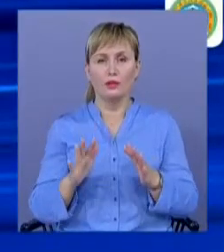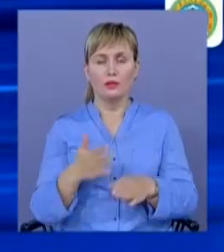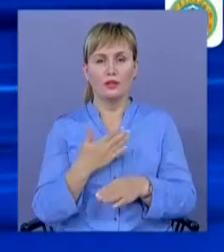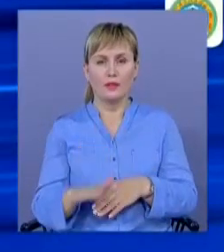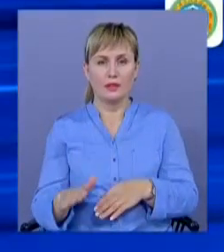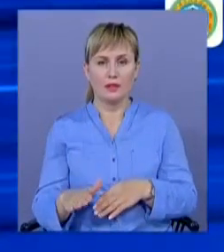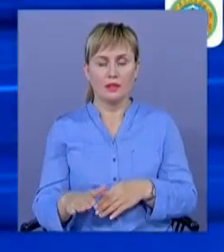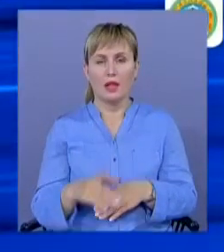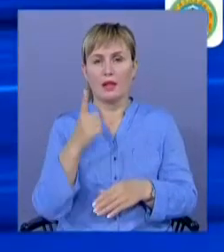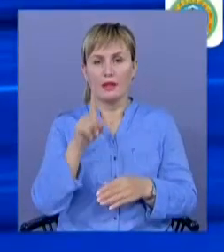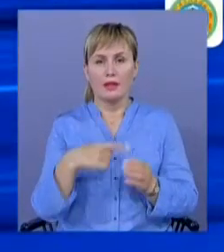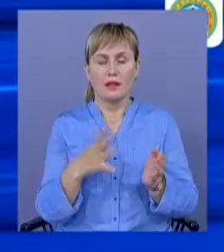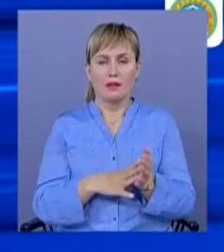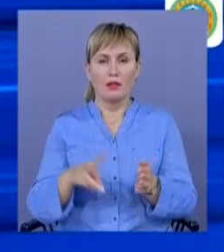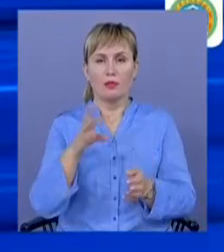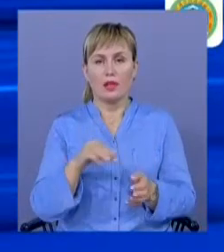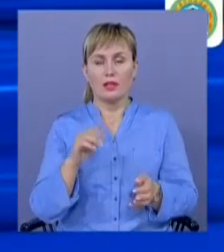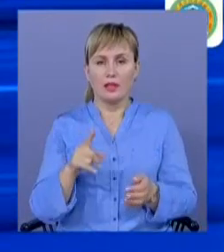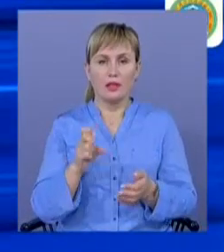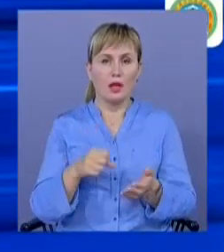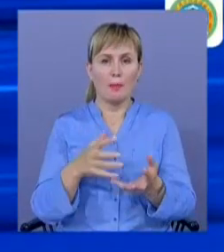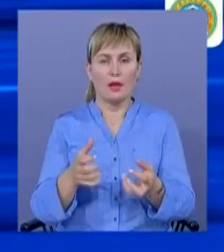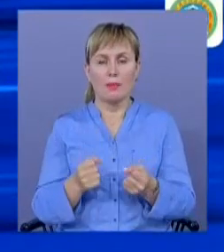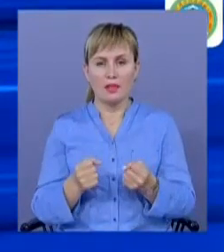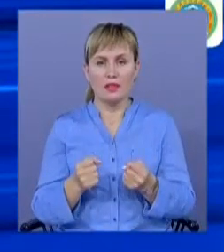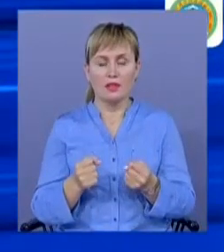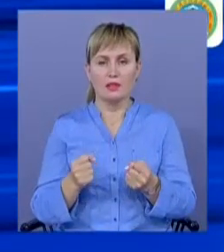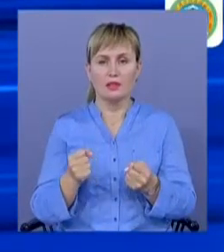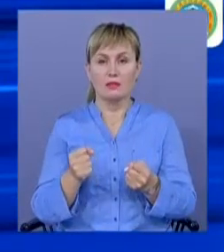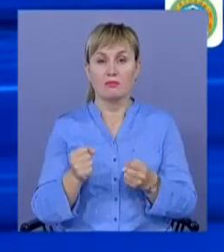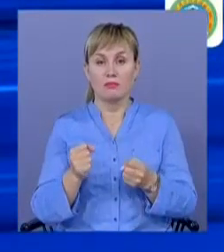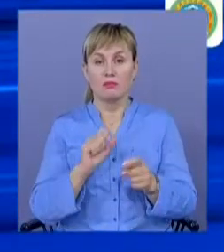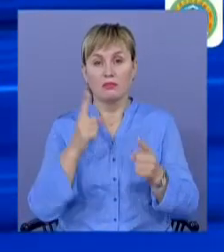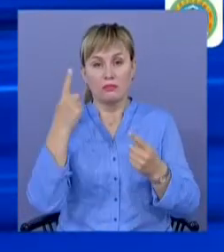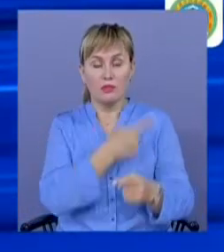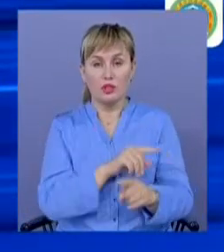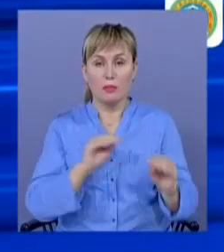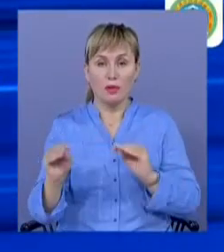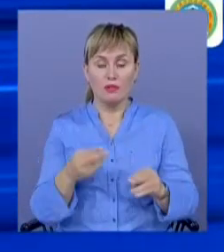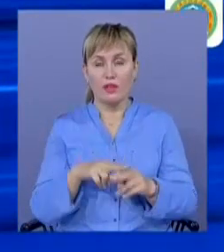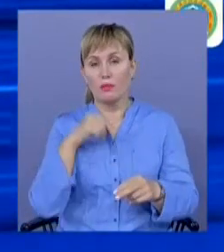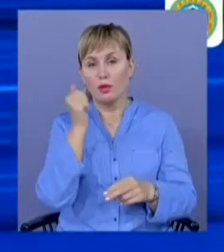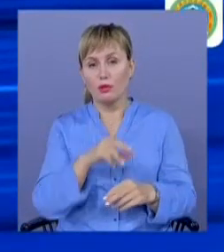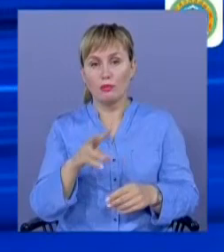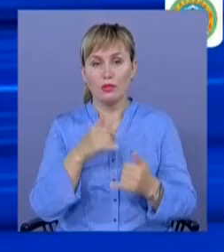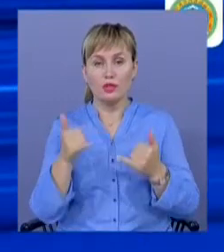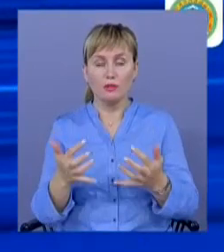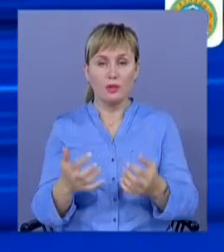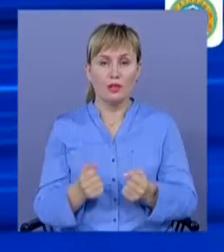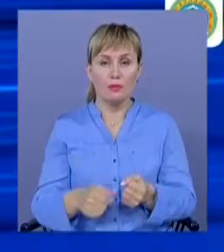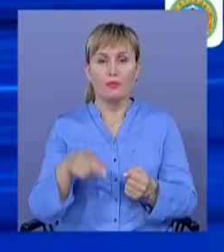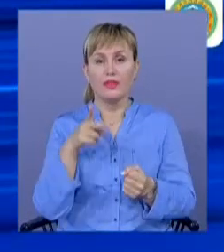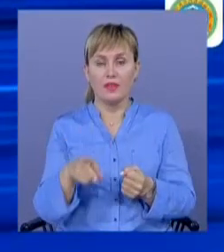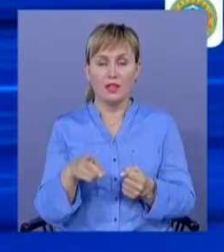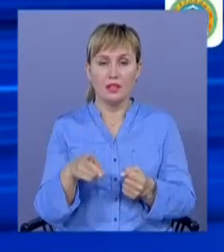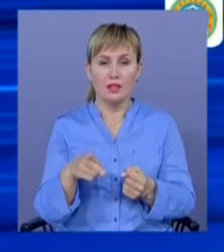выделено 1,9 миллиарда тенге на приобретение мультимедийного оборудования. В этом году мы сейчас приобретаем